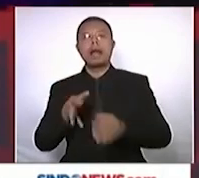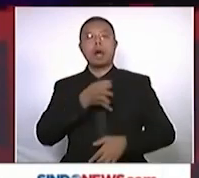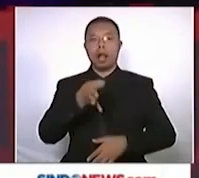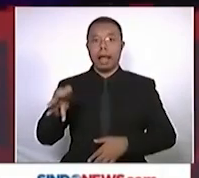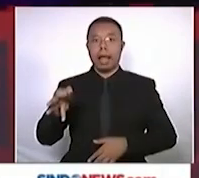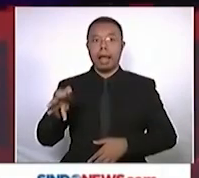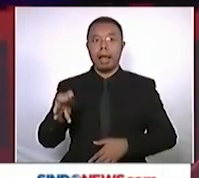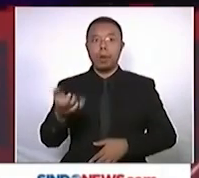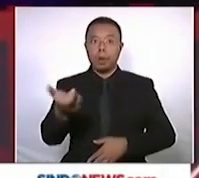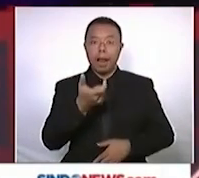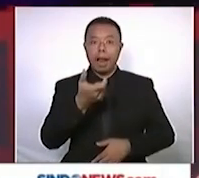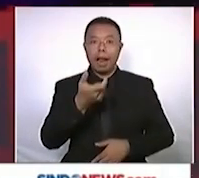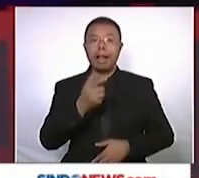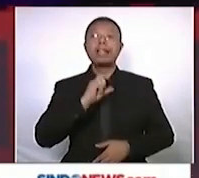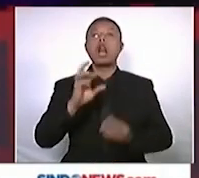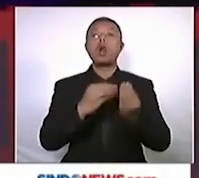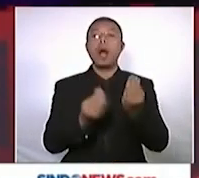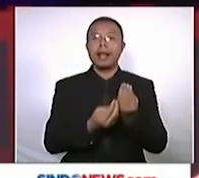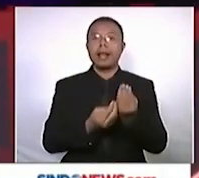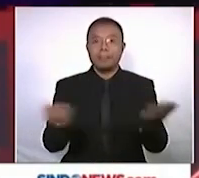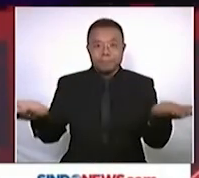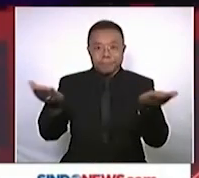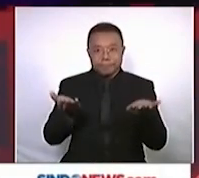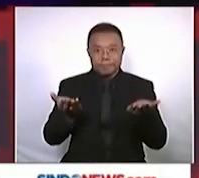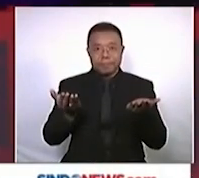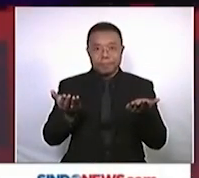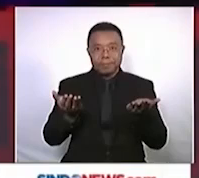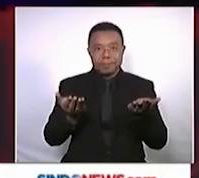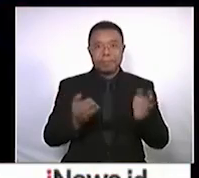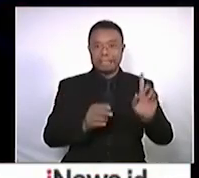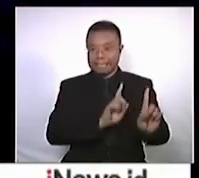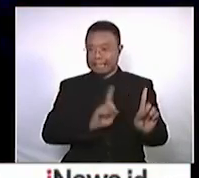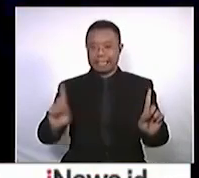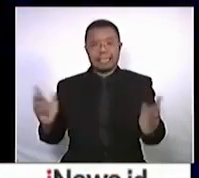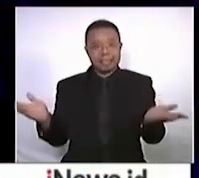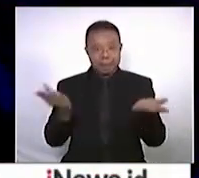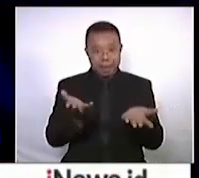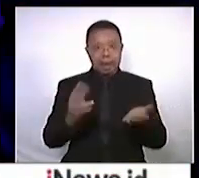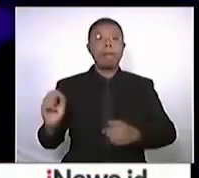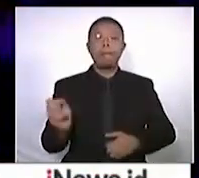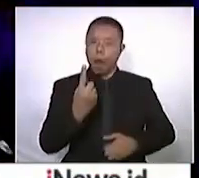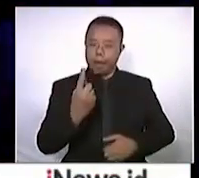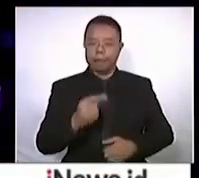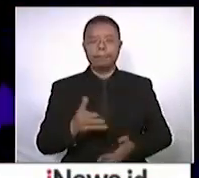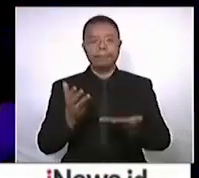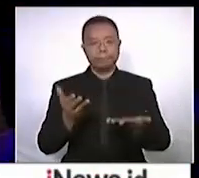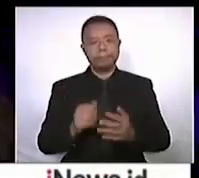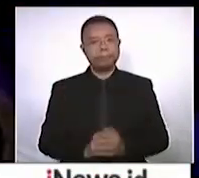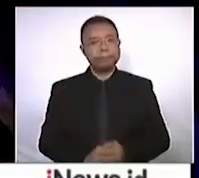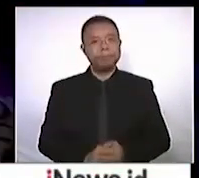Sebelumnya kami undang Bapak-bapak calon wakil presiden untuk maju lagi ke podium. Kita akan mulai segmen ini